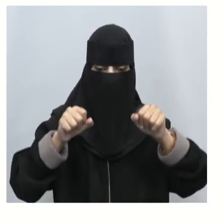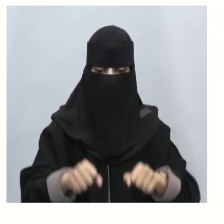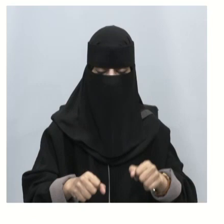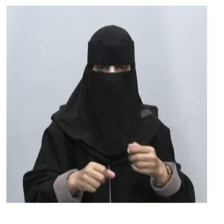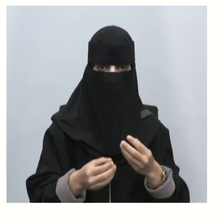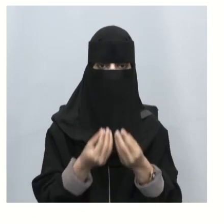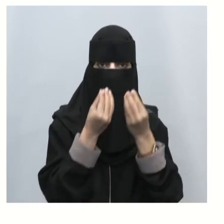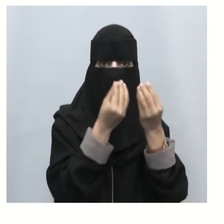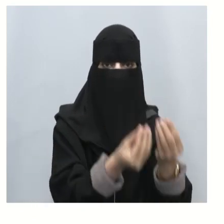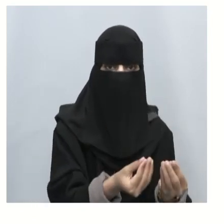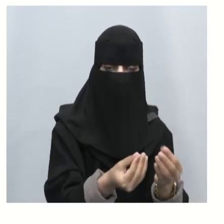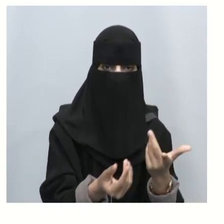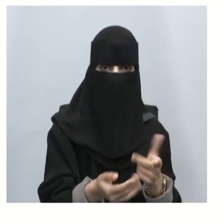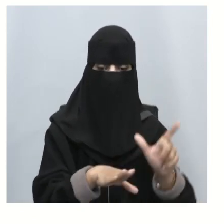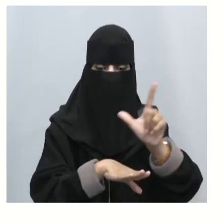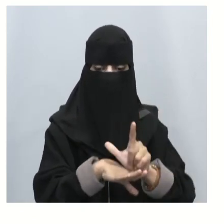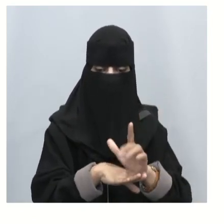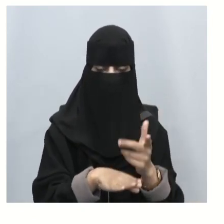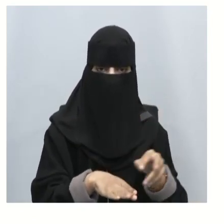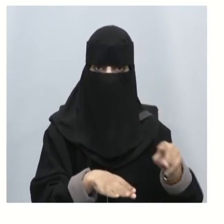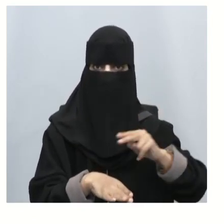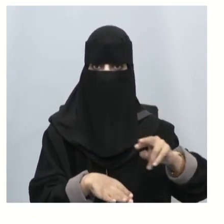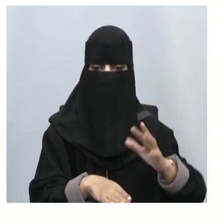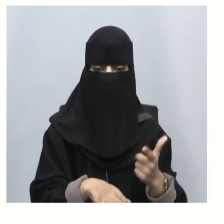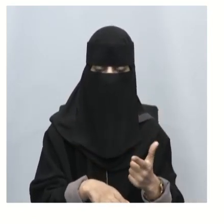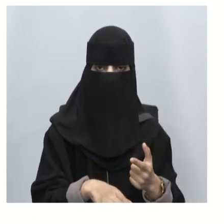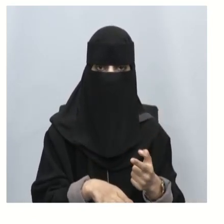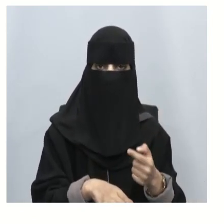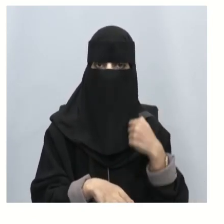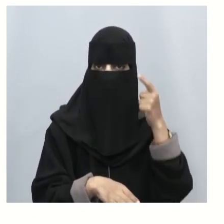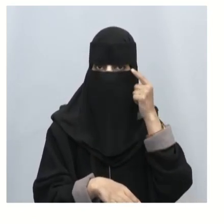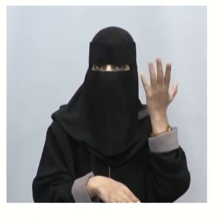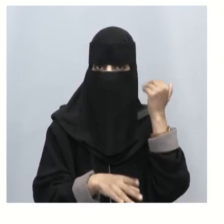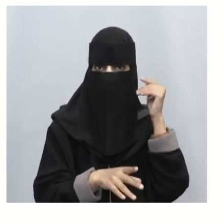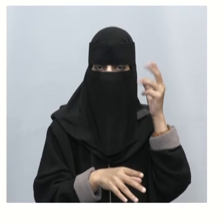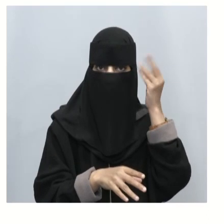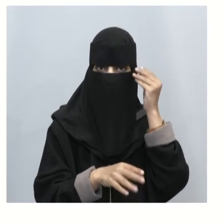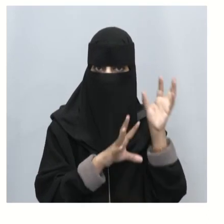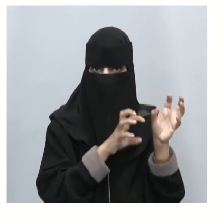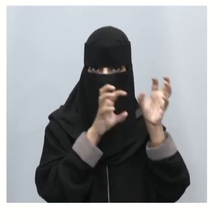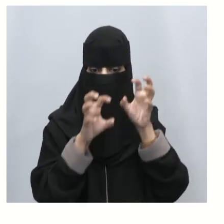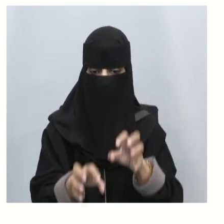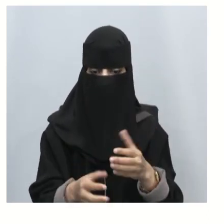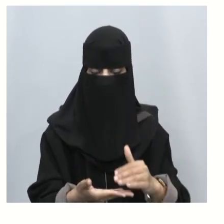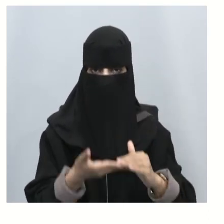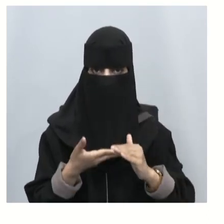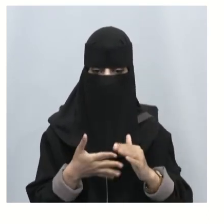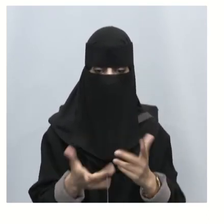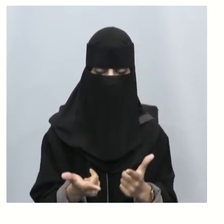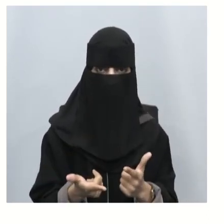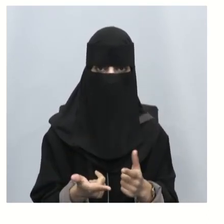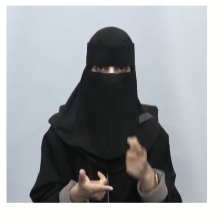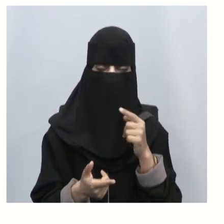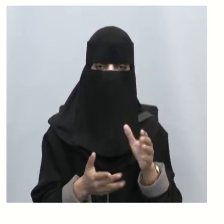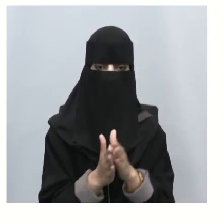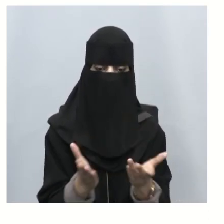لاخيه من نبدا نسترجع المعلومات وايضا بامكانكم اعزائي الطلاب عزيزاتي الطالبات